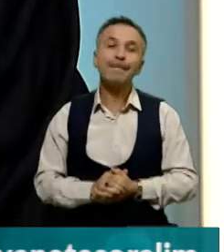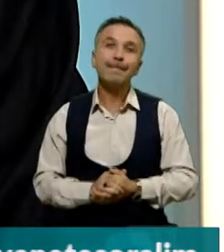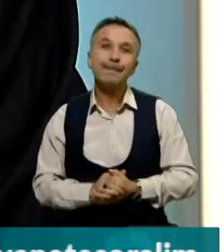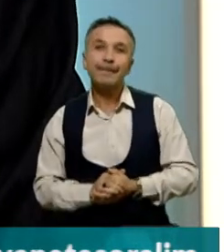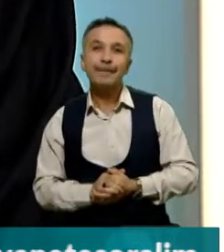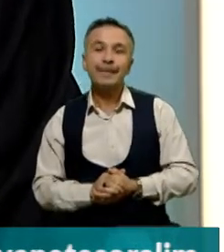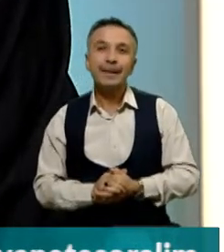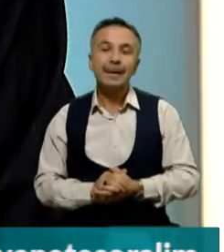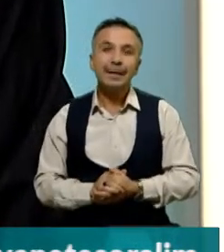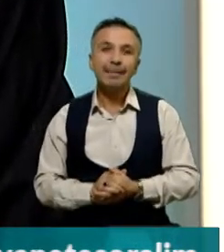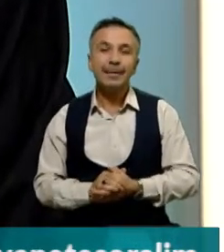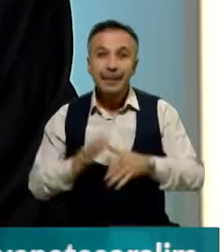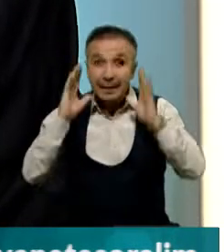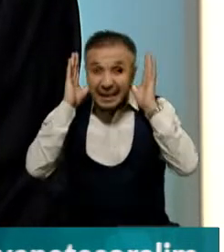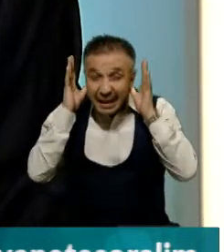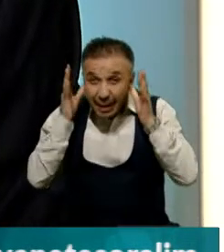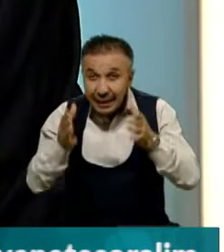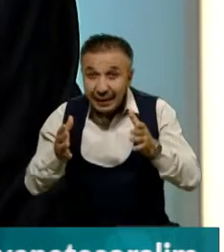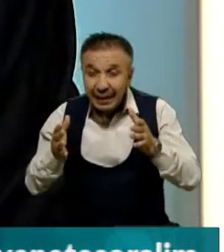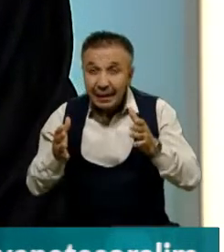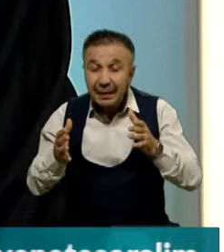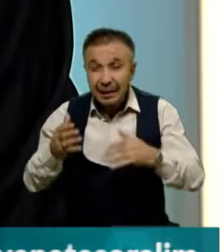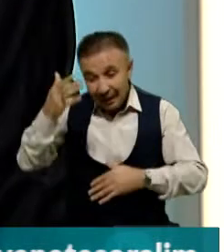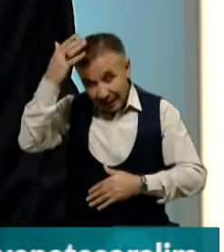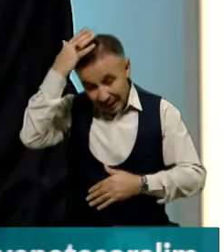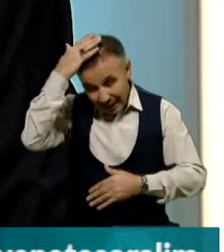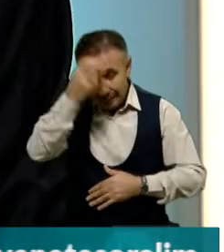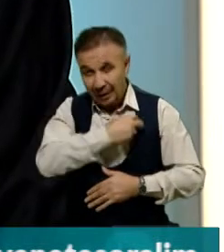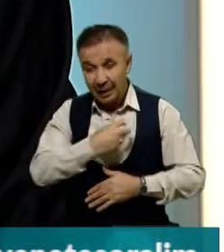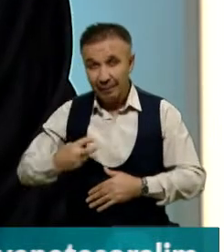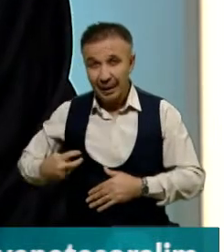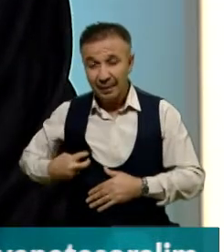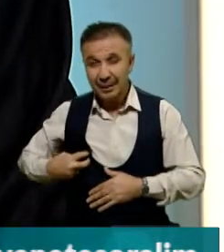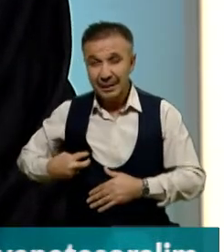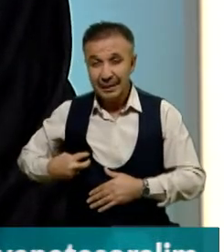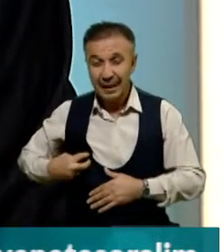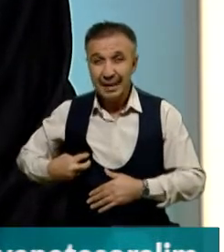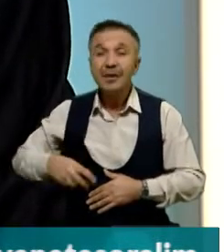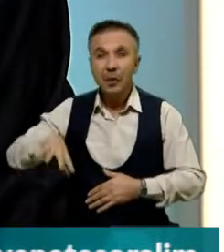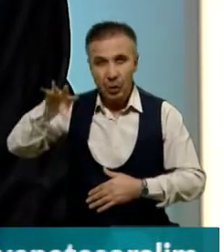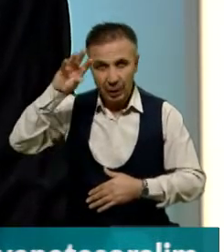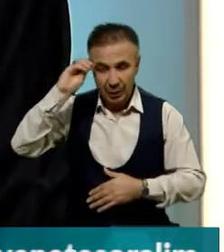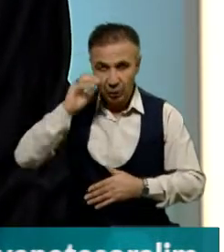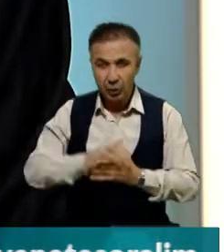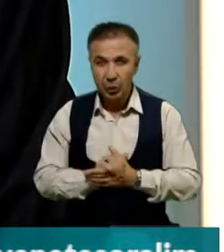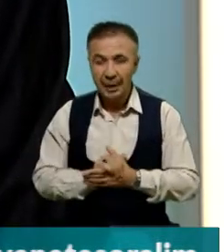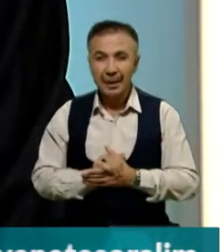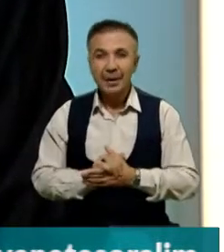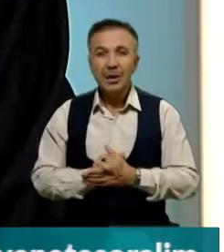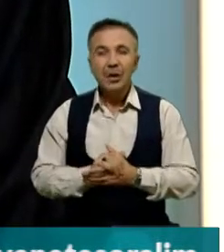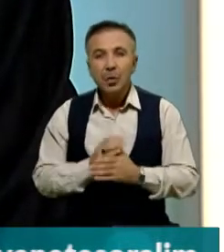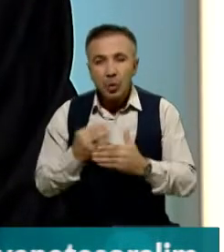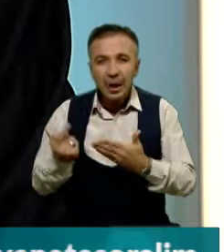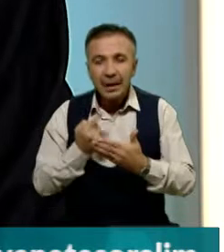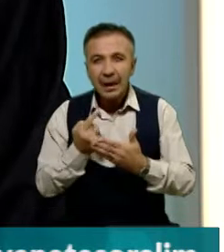Biz ibadetleri Hazreti Peygamber aleyhissalatu vesselam'dan öğreniriz. Yani Kur'an-ı Kerim Yüce